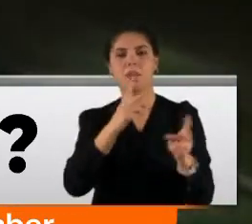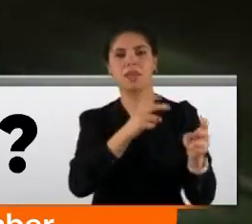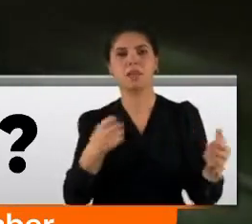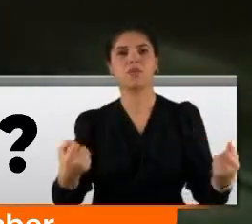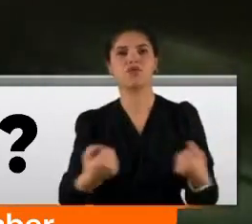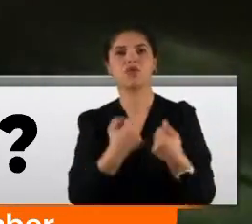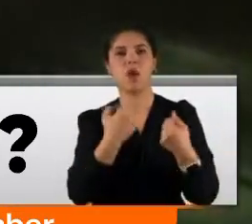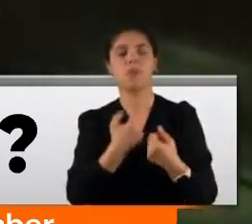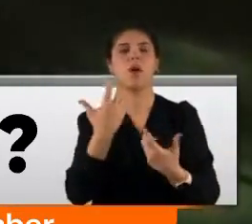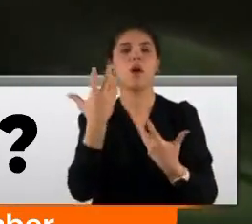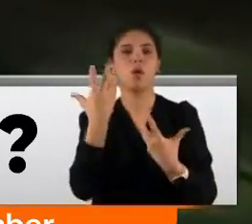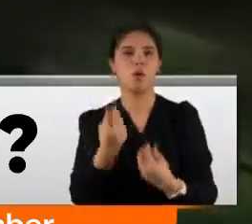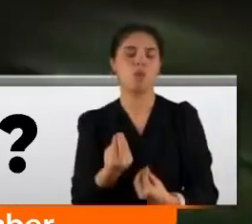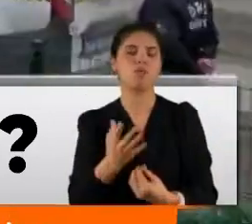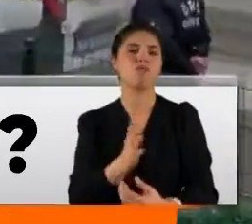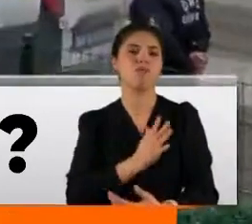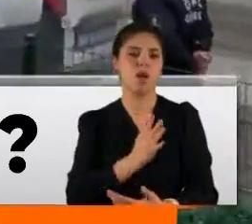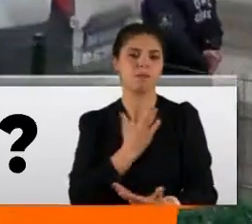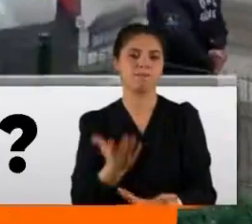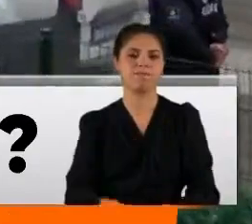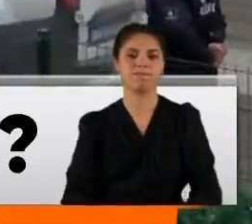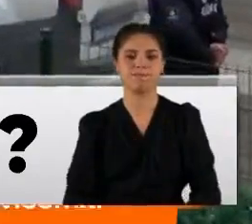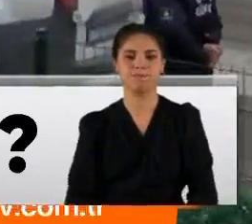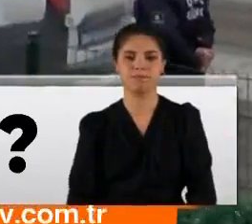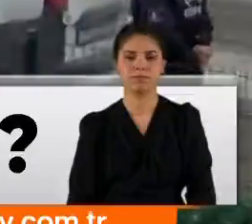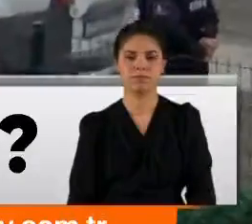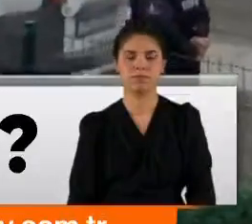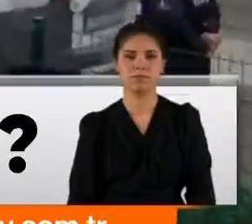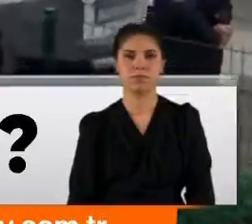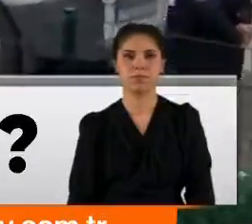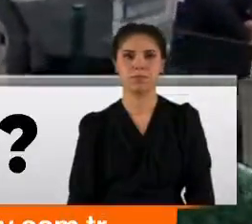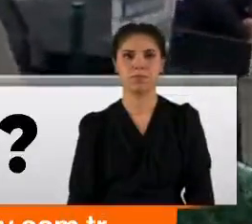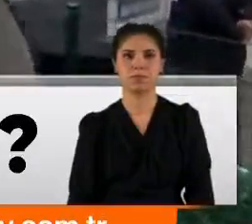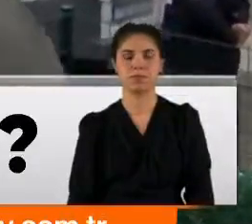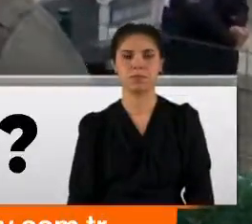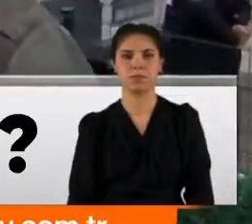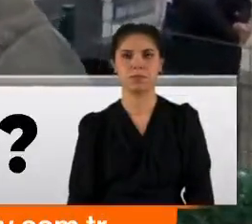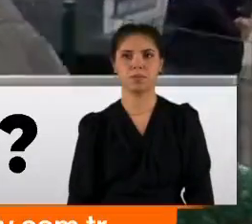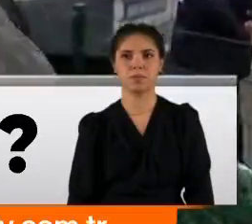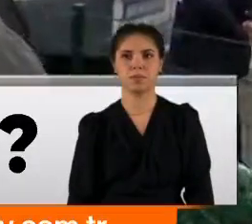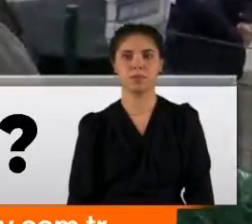tramvayın çarpıştığı kaza kayıtlar da var. Arabaya yeşil yanıyor, tramvaya yeşil yanıyor. İki güne,